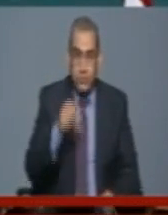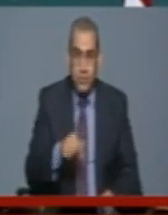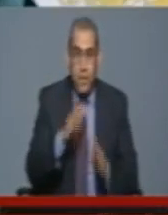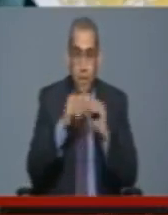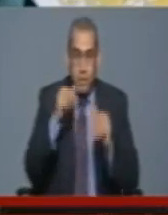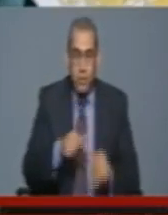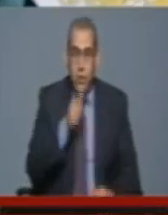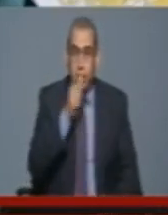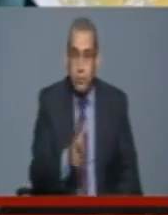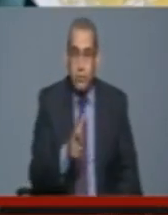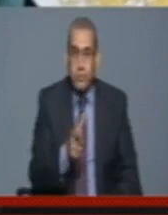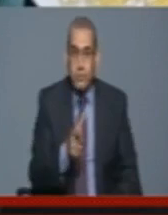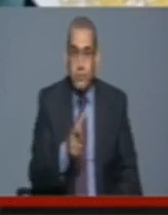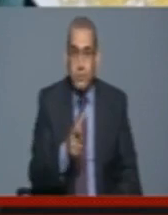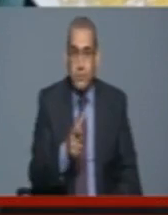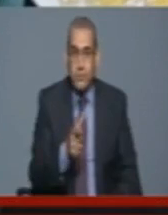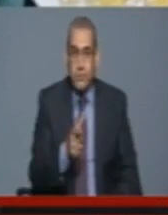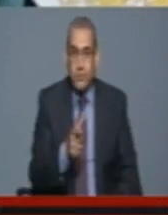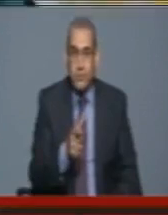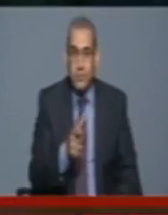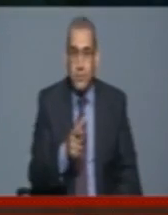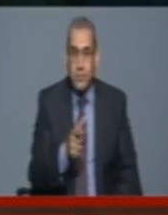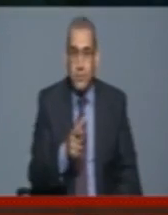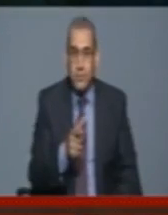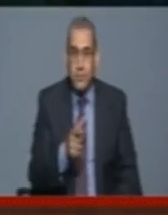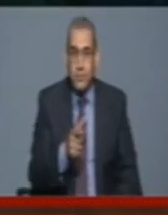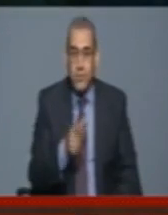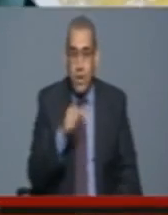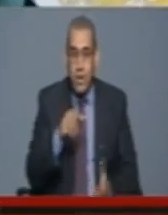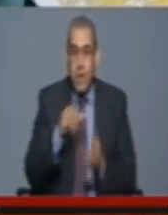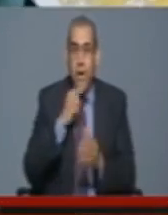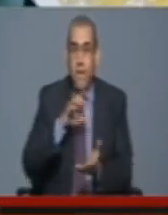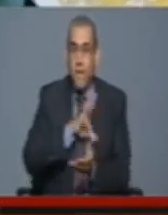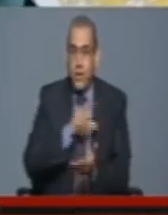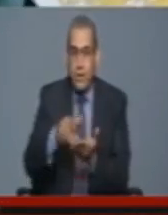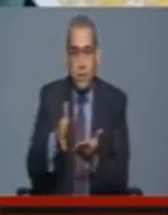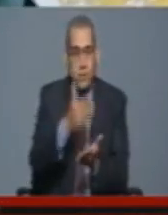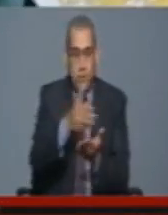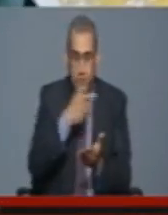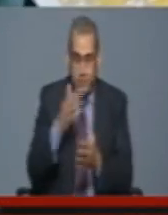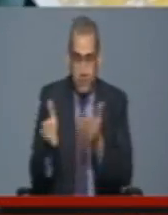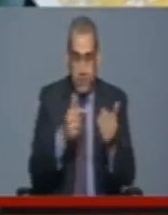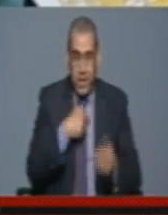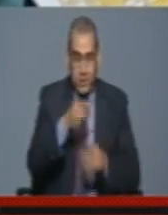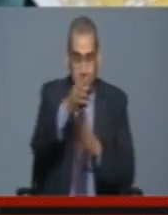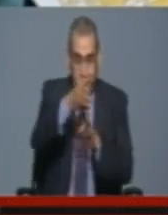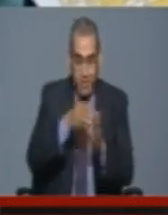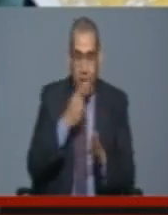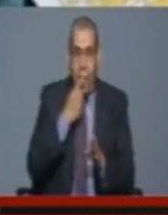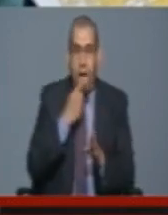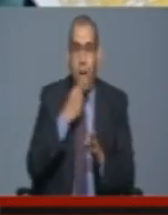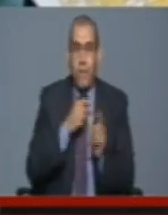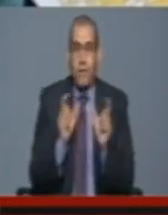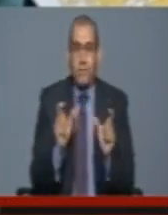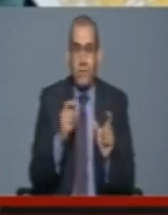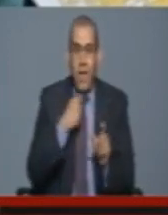بتقول إن التهجير بالنسبة لنا إحنا خط أحمر، خط